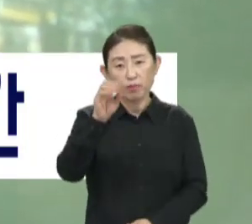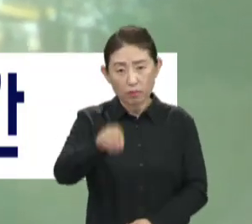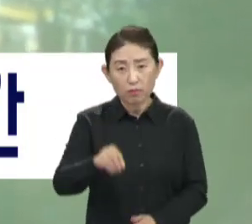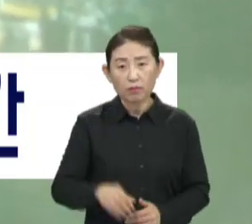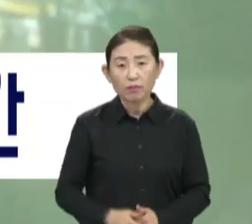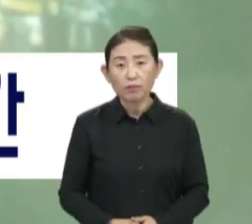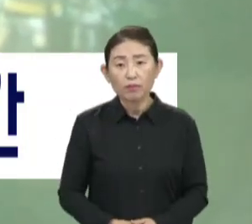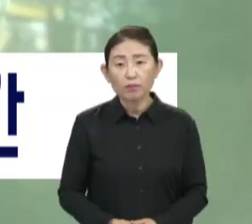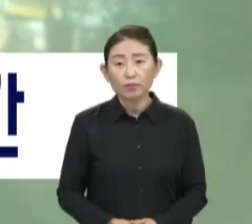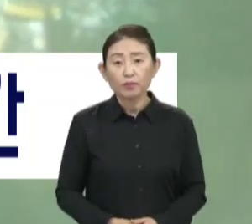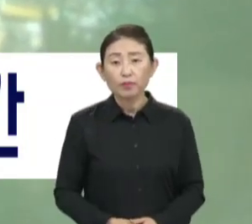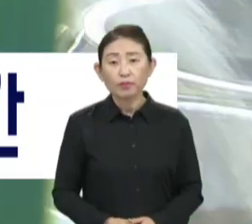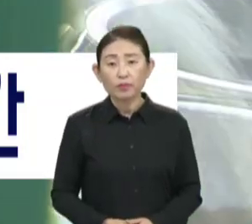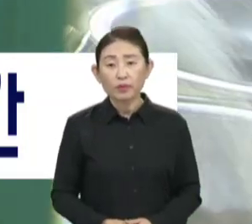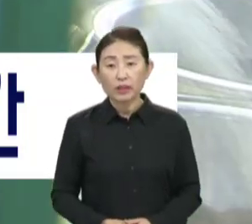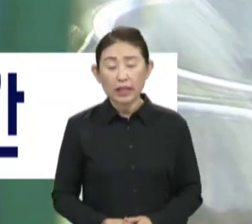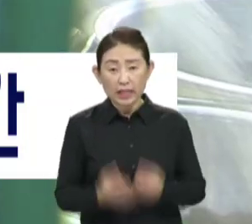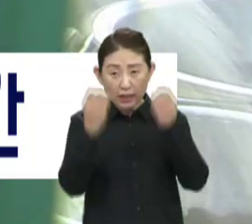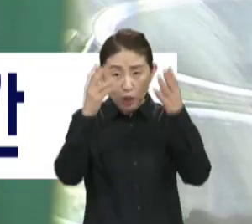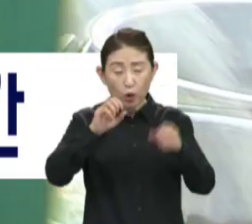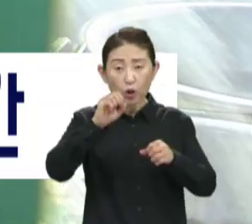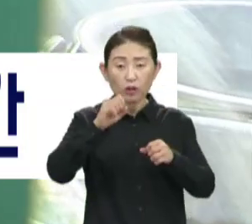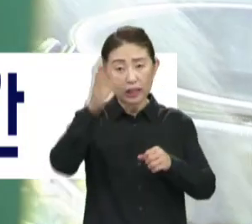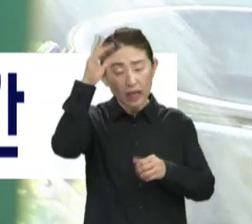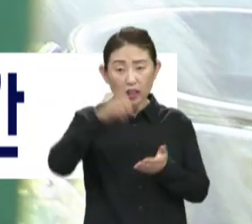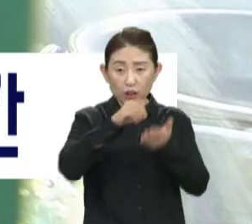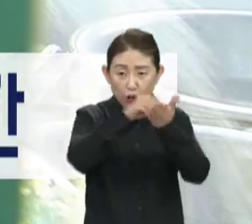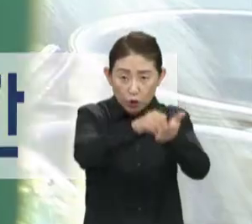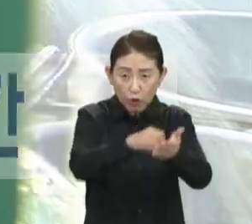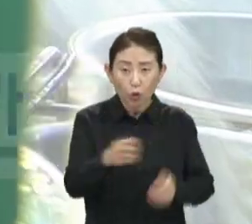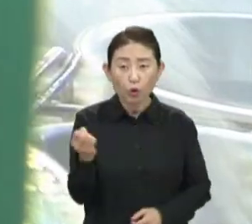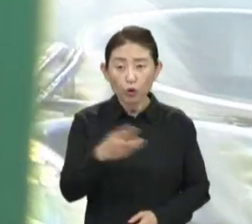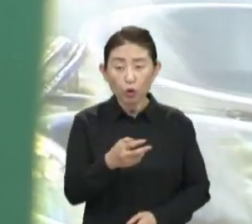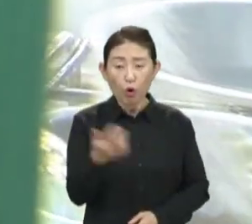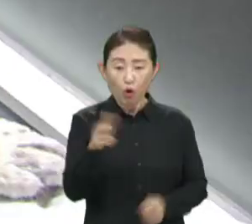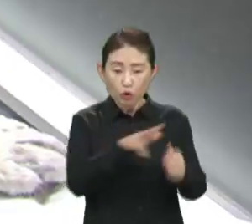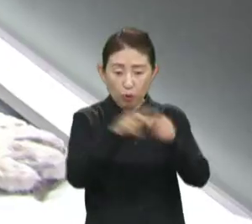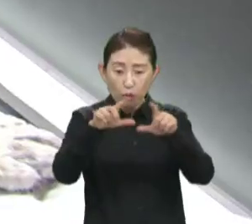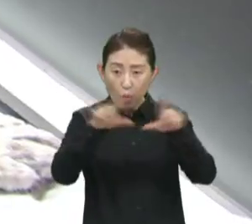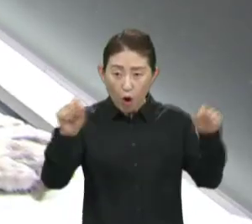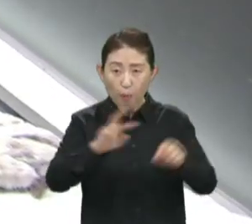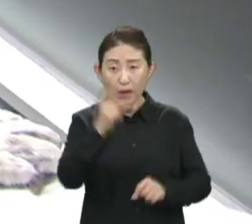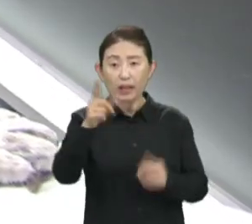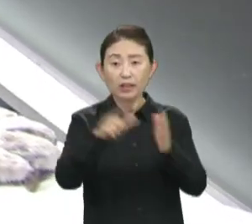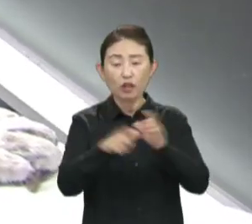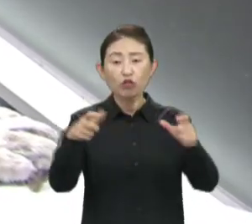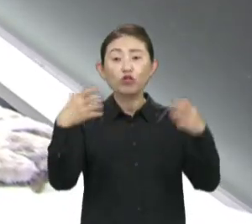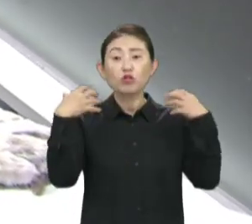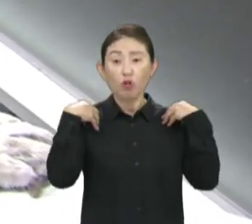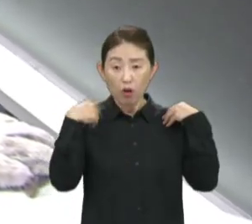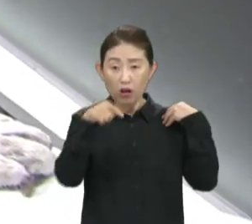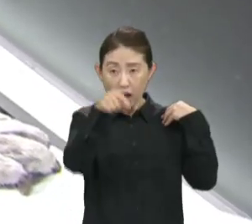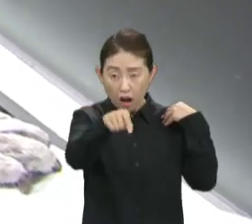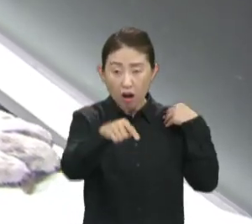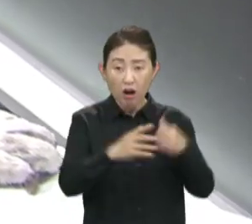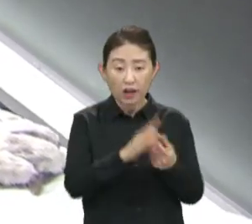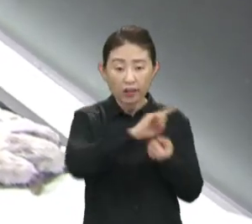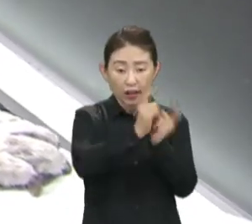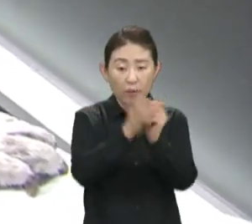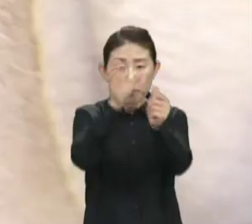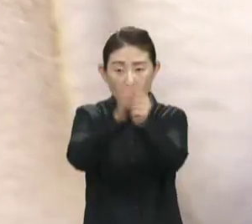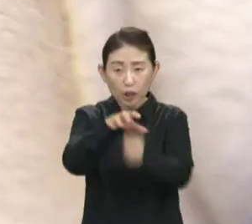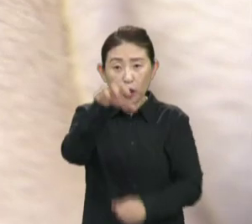과태료가 부과됩니다. 신규 동물 등록이나 무선 식별 장치의 변경은 자치구에서 지정한 동물 등록 대행